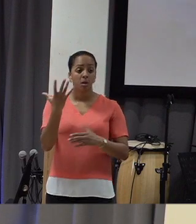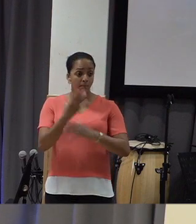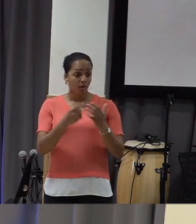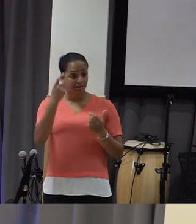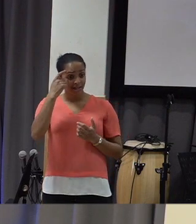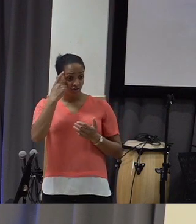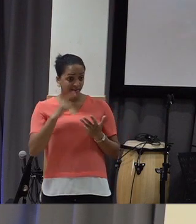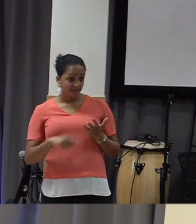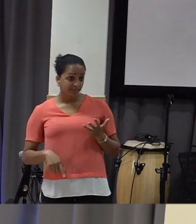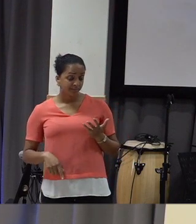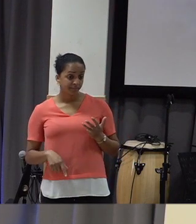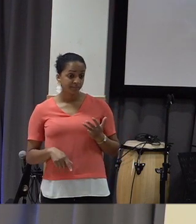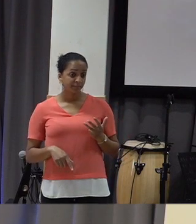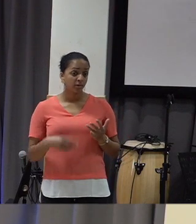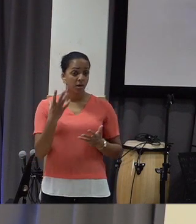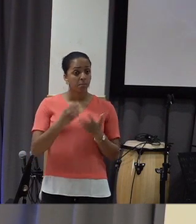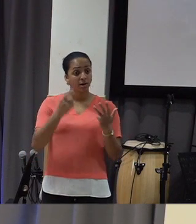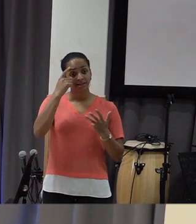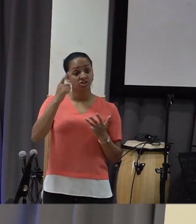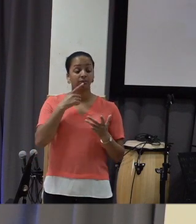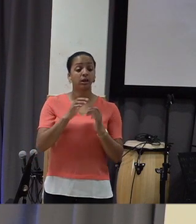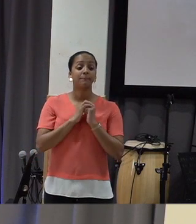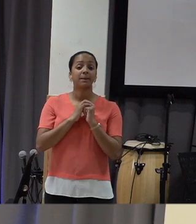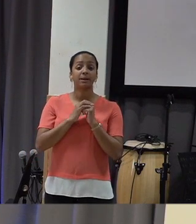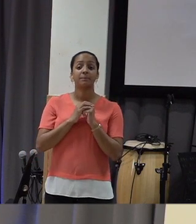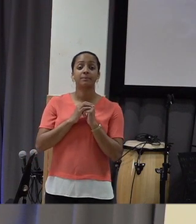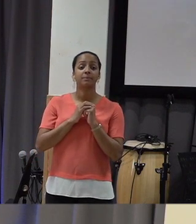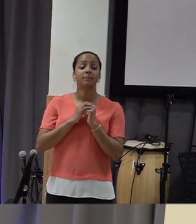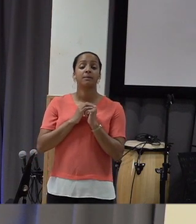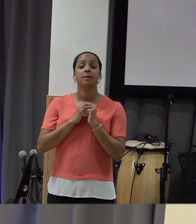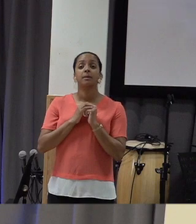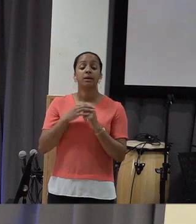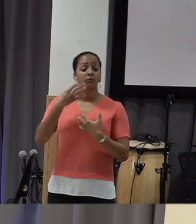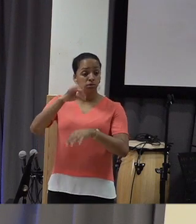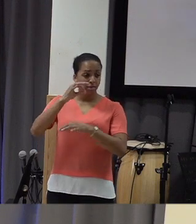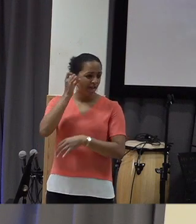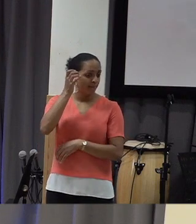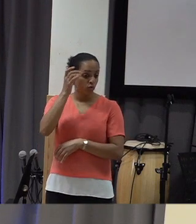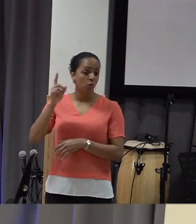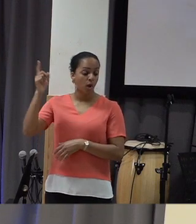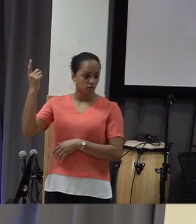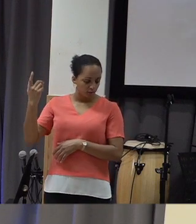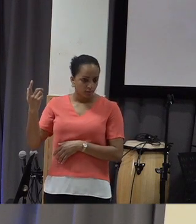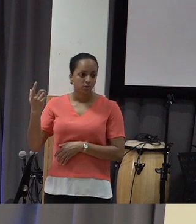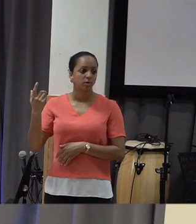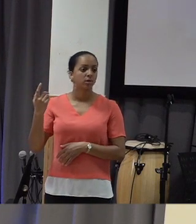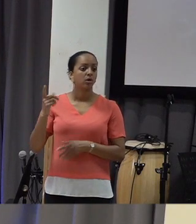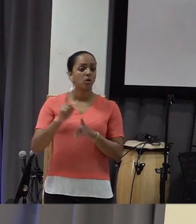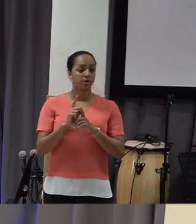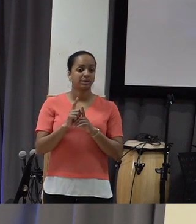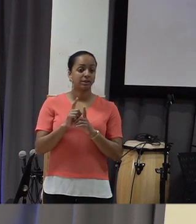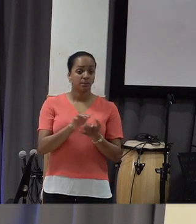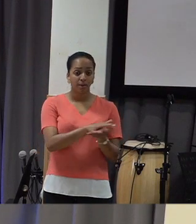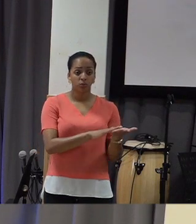que cela fait monter des prières complètement insensées, mais Dieu donne la sagesse. C'est également le non-pardon parce que si tu ne pardonnes pas, Dieu ne